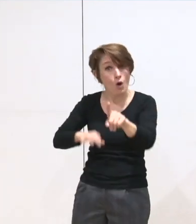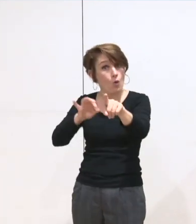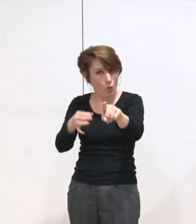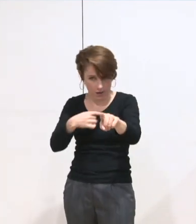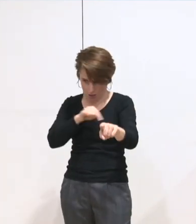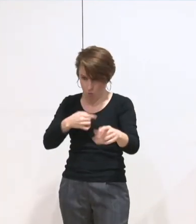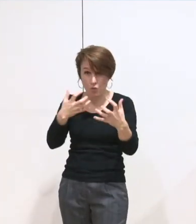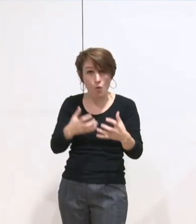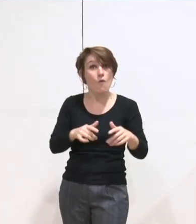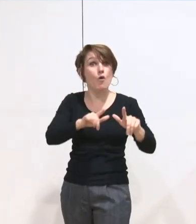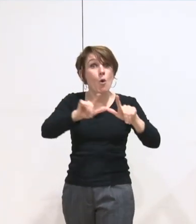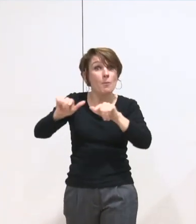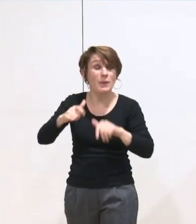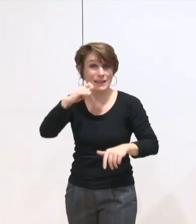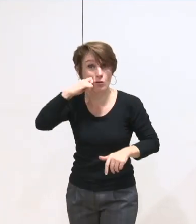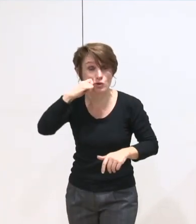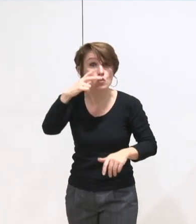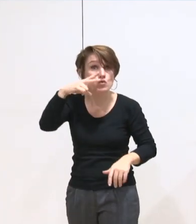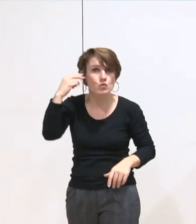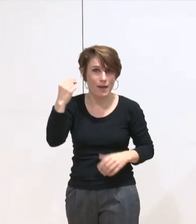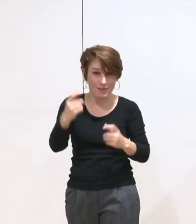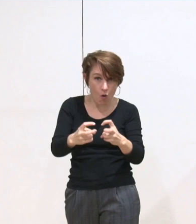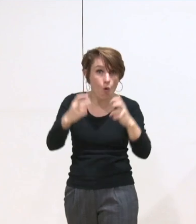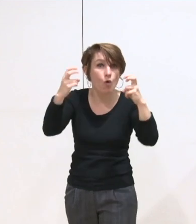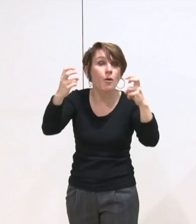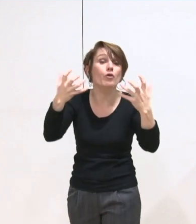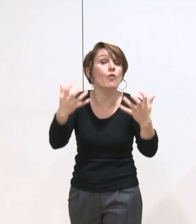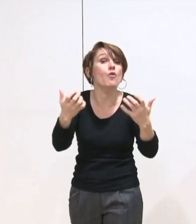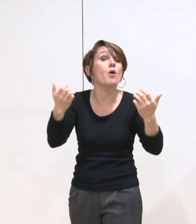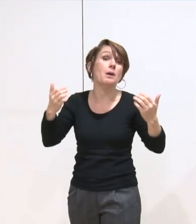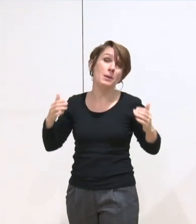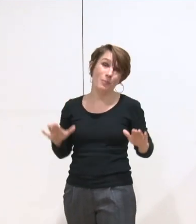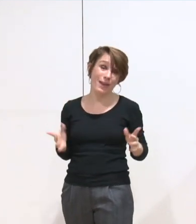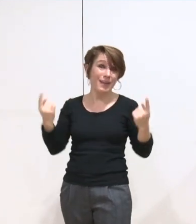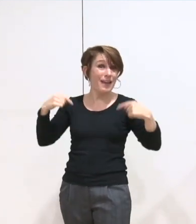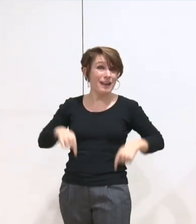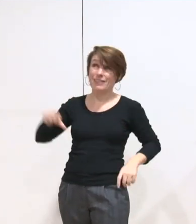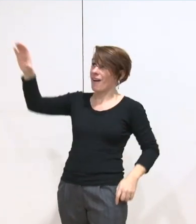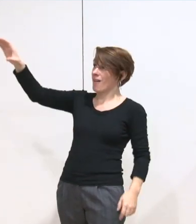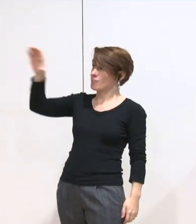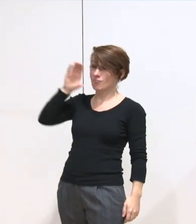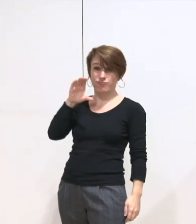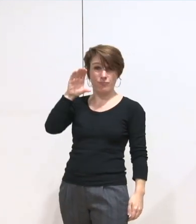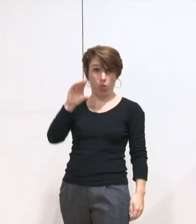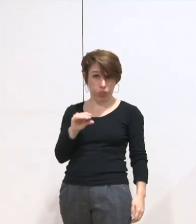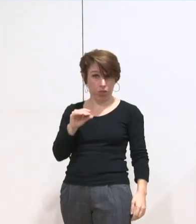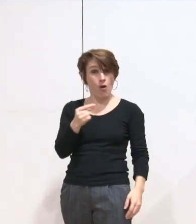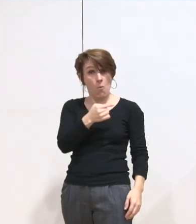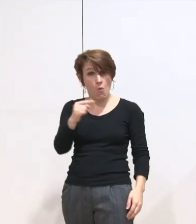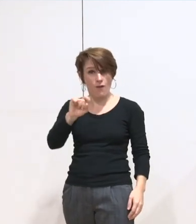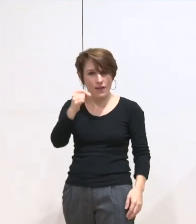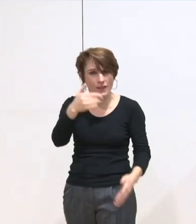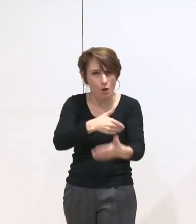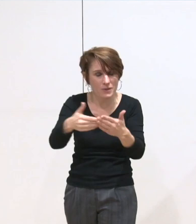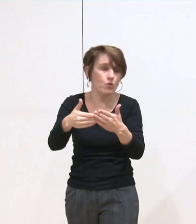humaine. Hélas, vous le savez, la baisse des dotations de l'État, les 21 millions d'euros qui sont supprimés entre 2017